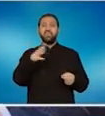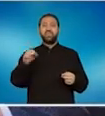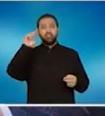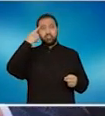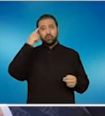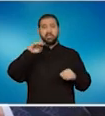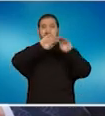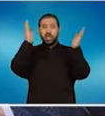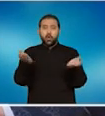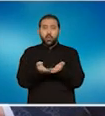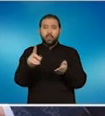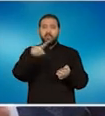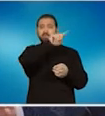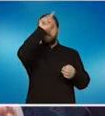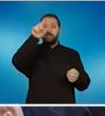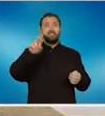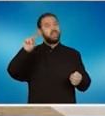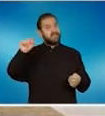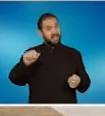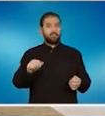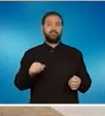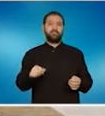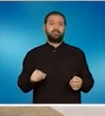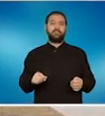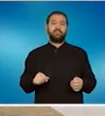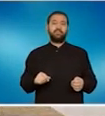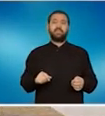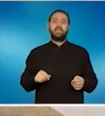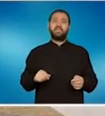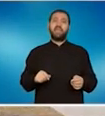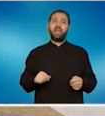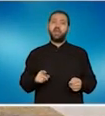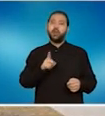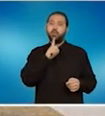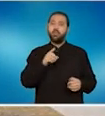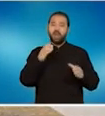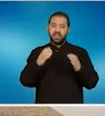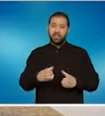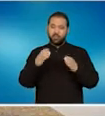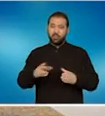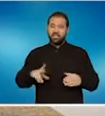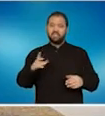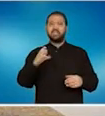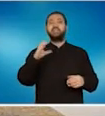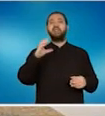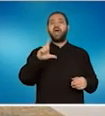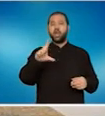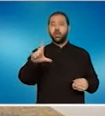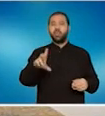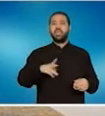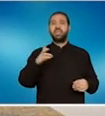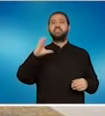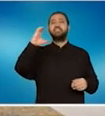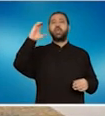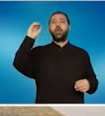numirea aceasta, numele de botez este Costachi Galeri. Eu n-am accent